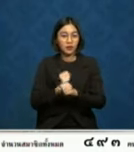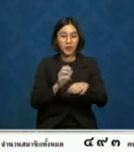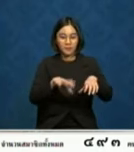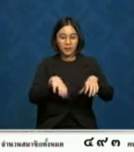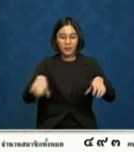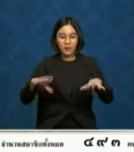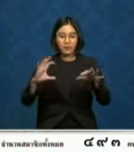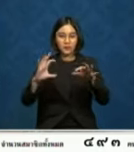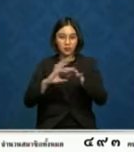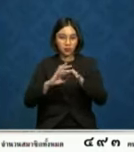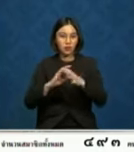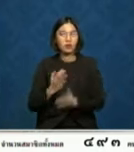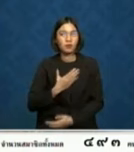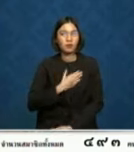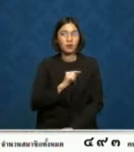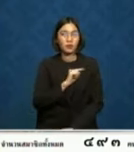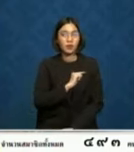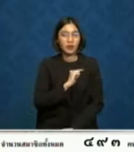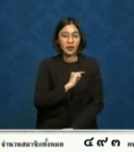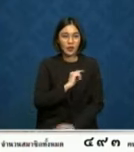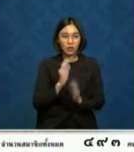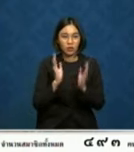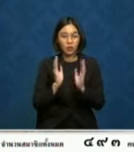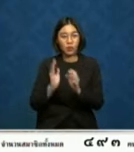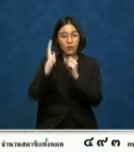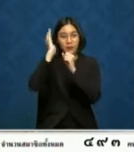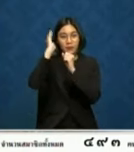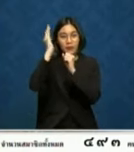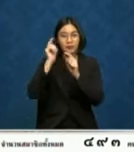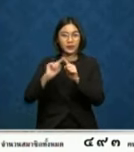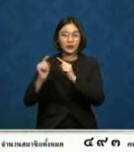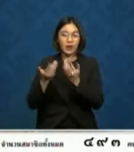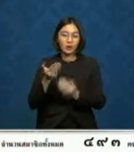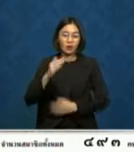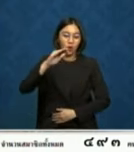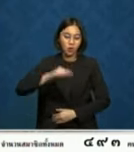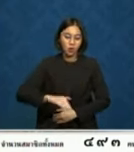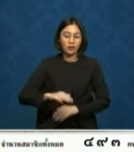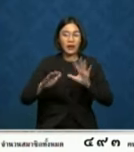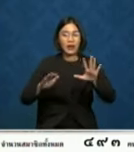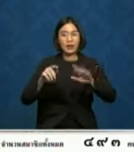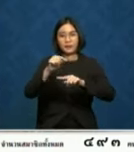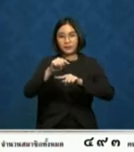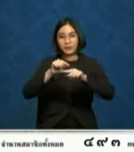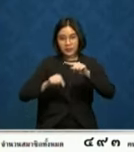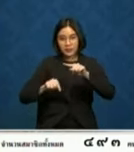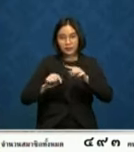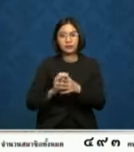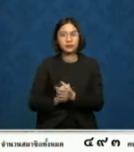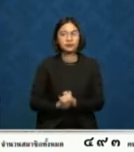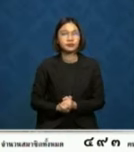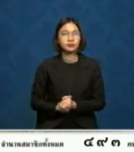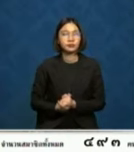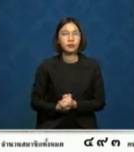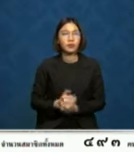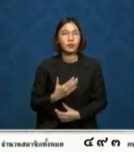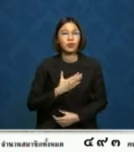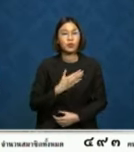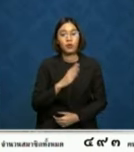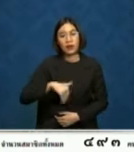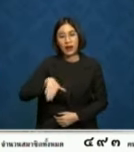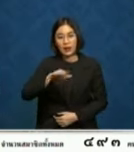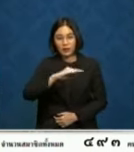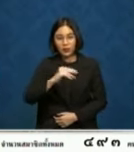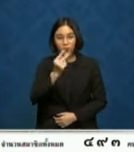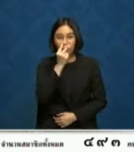ที่เกี่ยวข้องผมในฐานะผู้เสนอแปรยตินะครับขอให้ปรับลดลง 5%ท่านประธานครับผมขอพาท่านประธาน